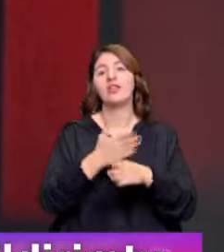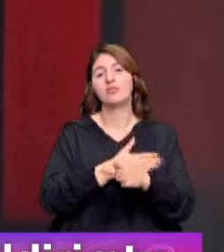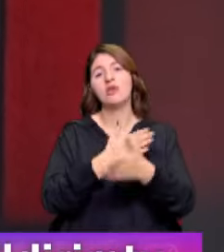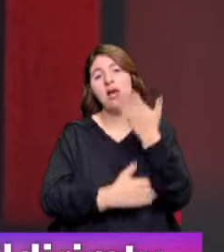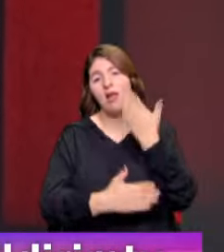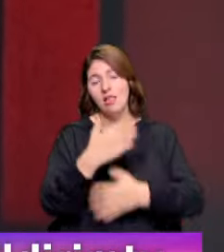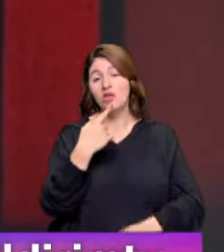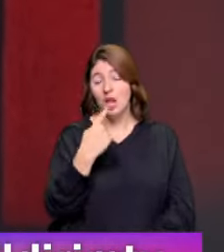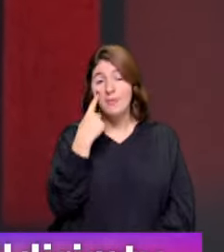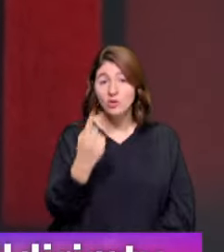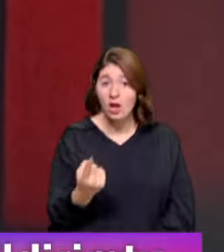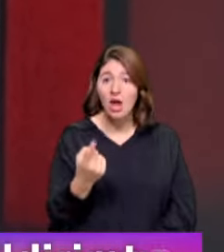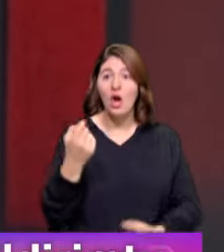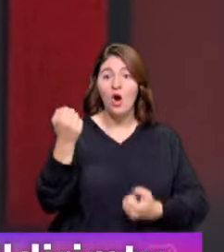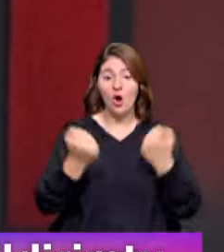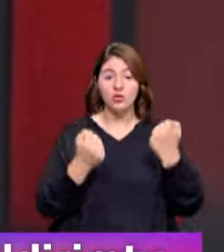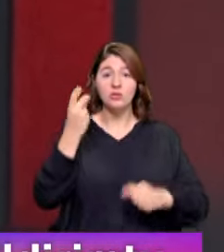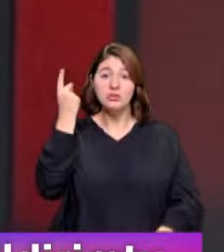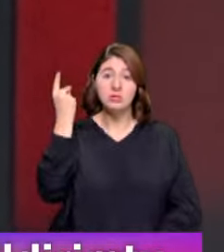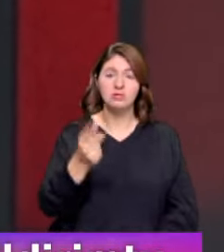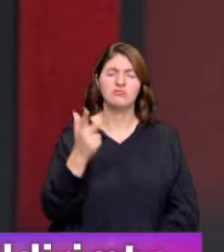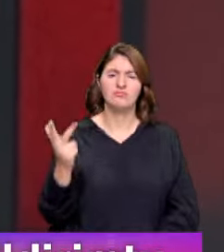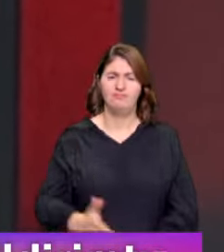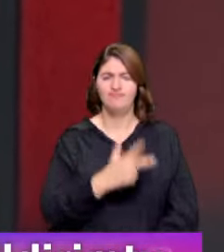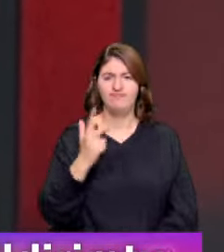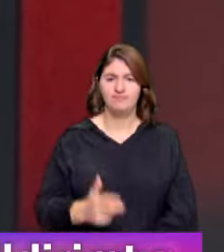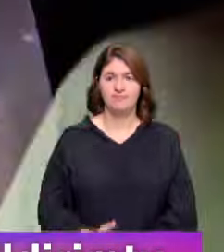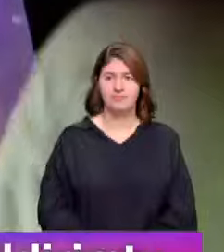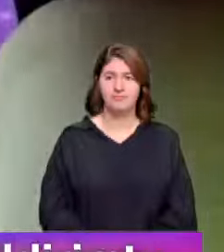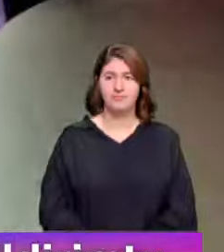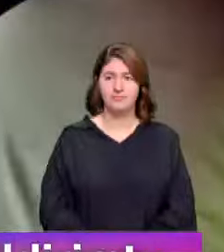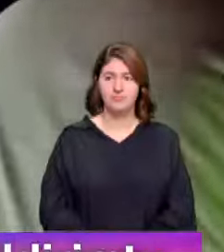da yaralandı. İddiaya göre otobüs çok hızlıydı.